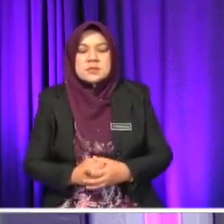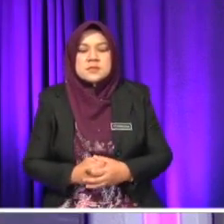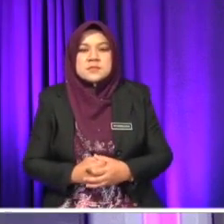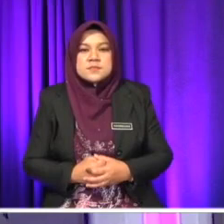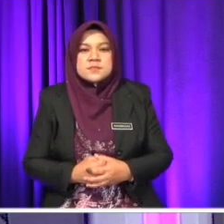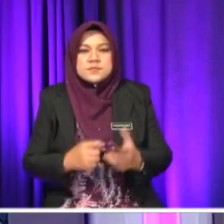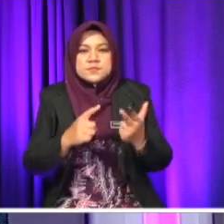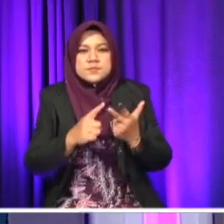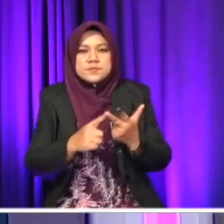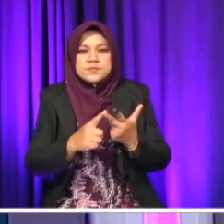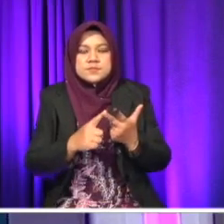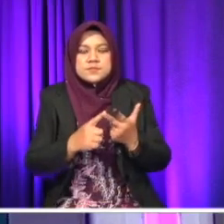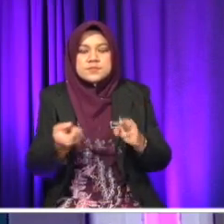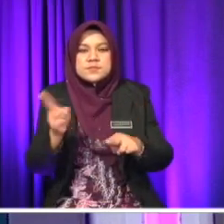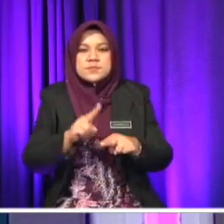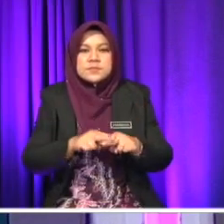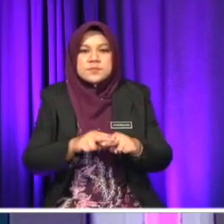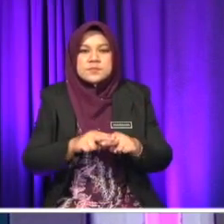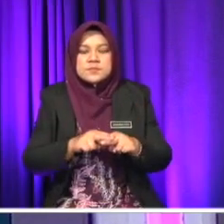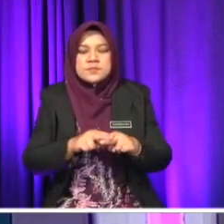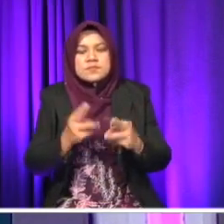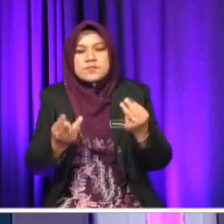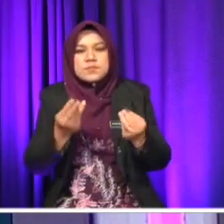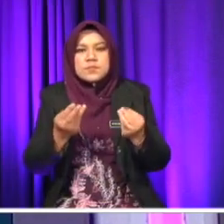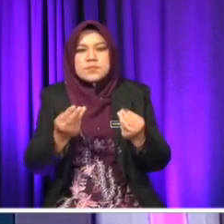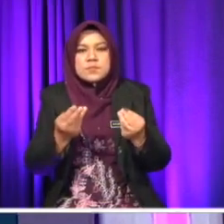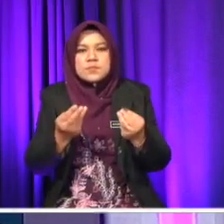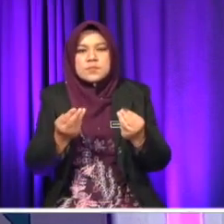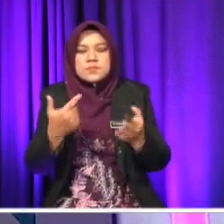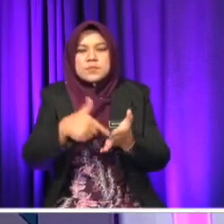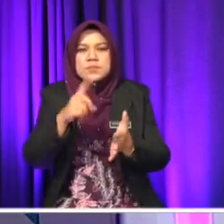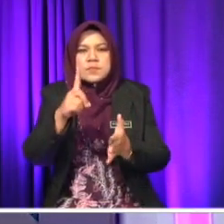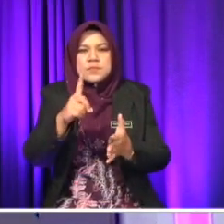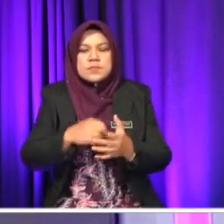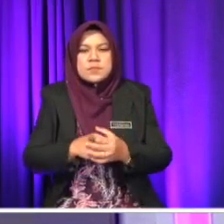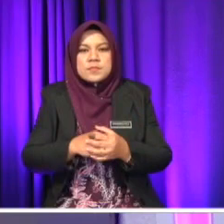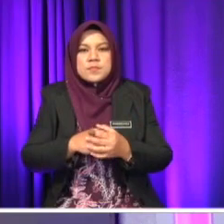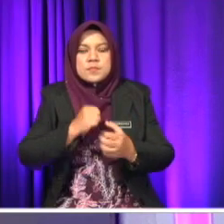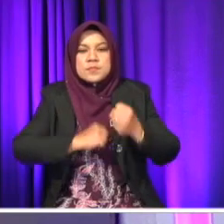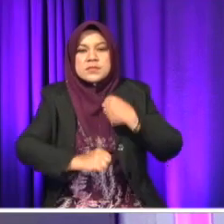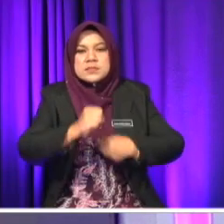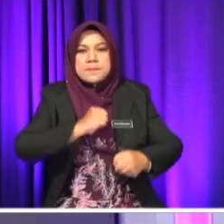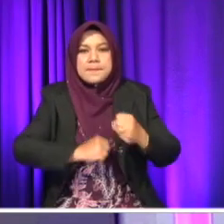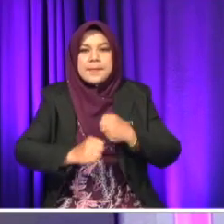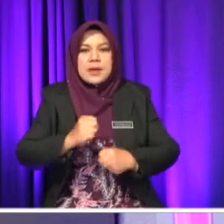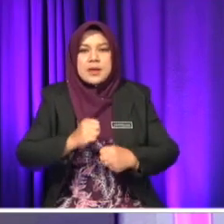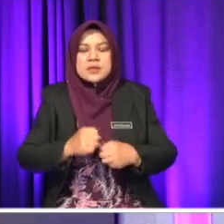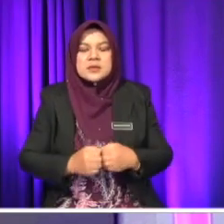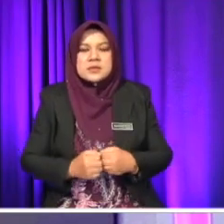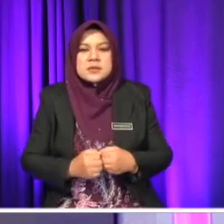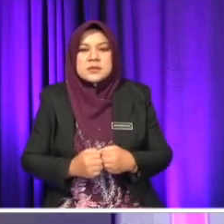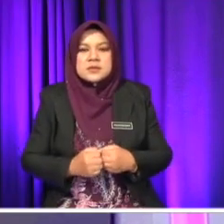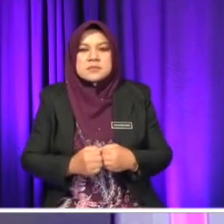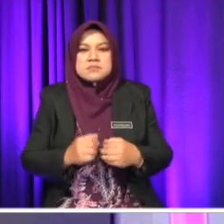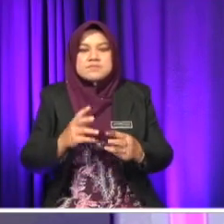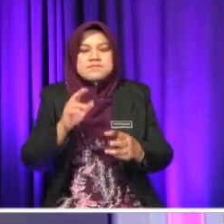lagi kita tambah mungkinlah mungkin kita bertambah lagi satu persembahan karena